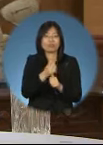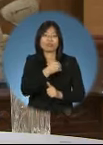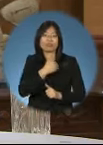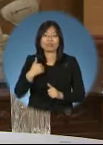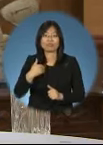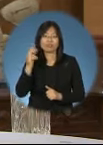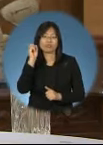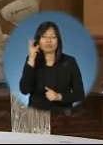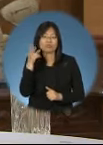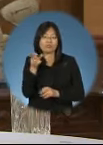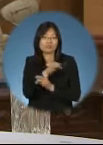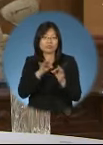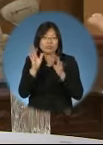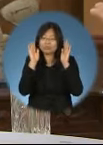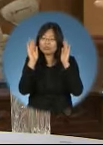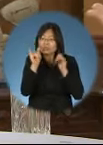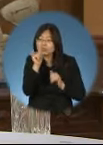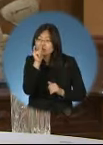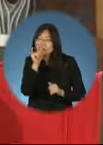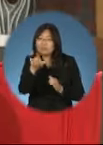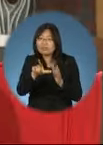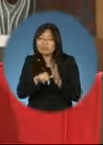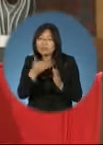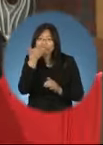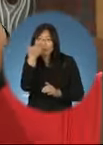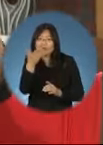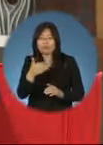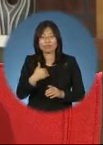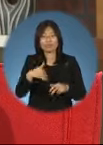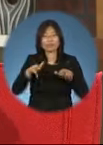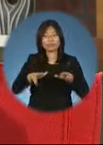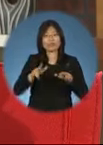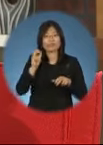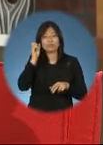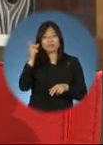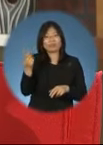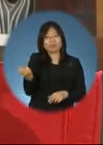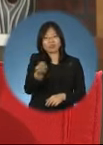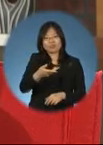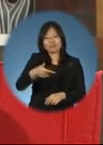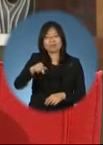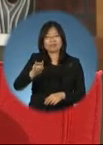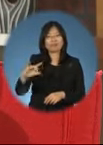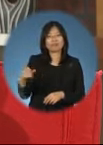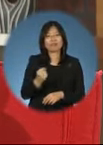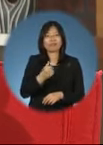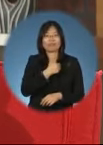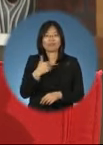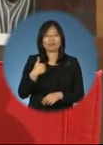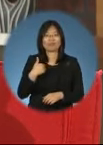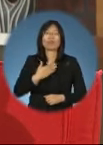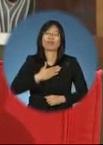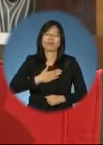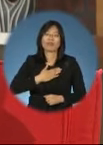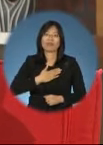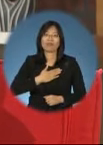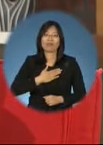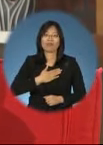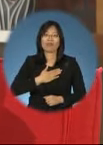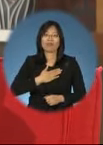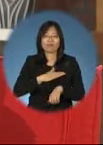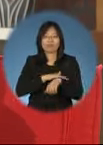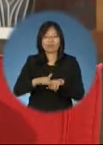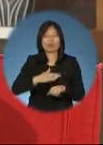호텔 경영학 예, 공부하시지 않았어요? 예, 그때 예. 그랬으면 지금 내가 호텔 몇 개 갖고 있죠. 그렇죠. 그것도 제가 알아요. 예. 굉장히